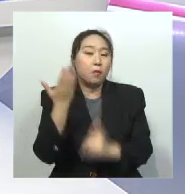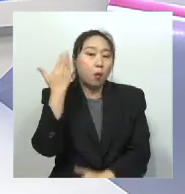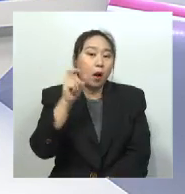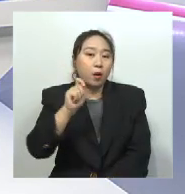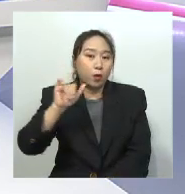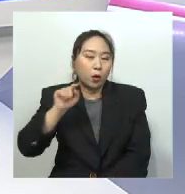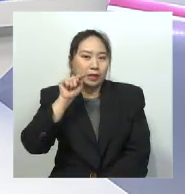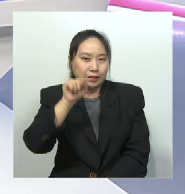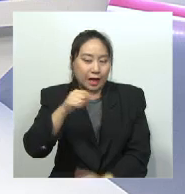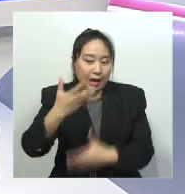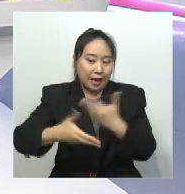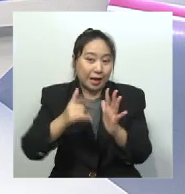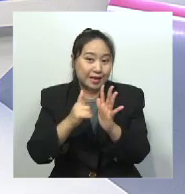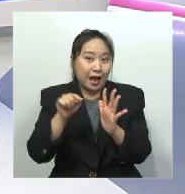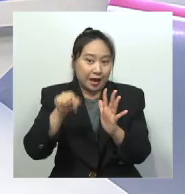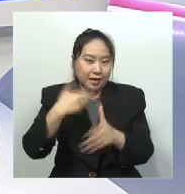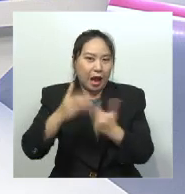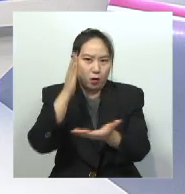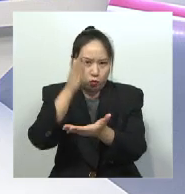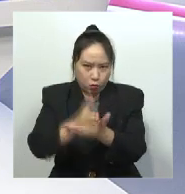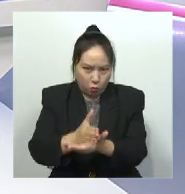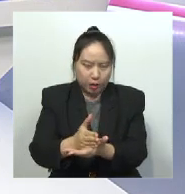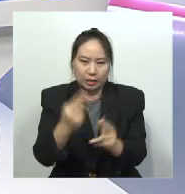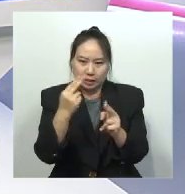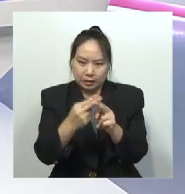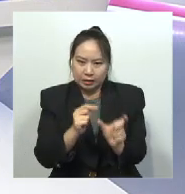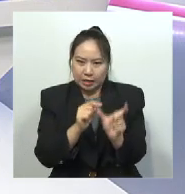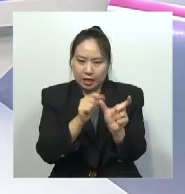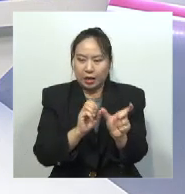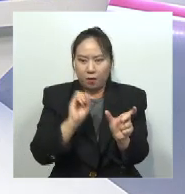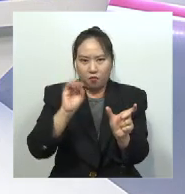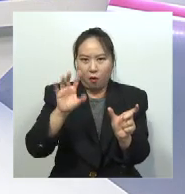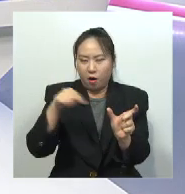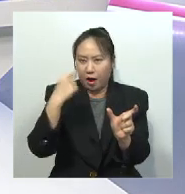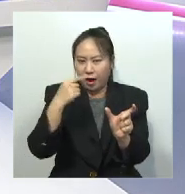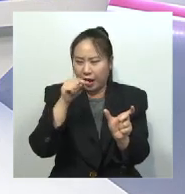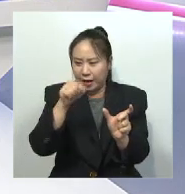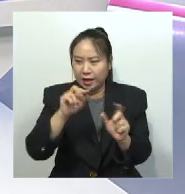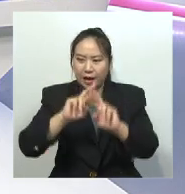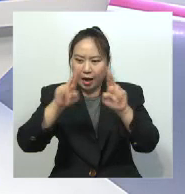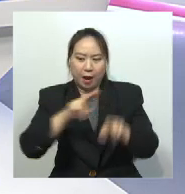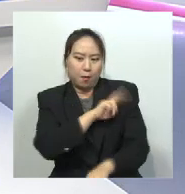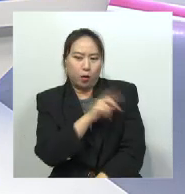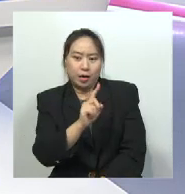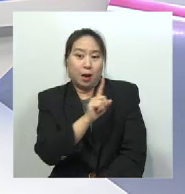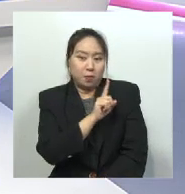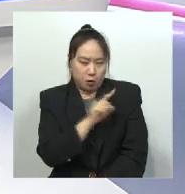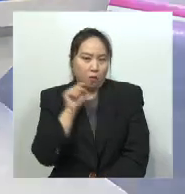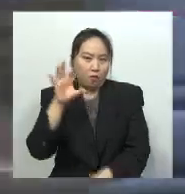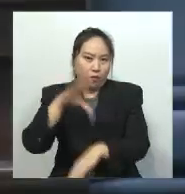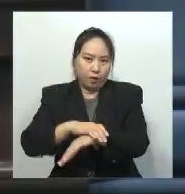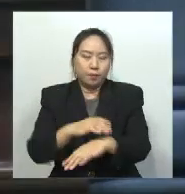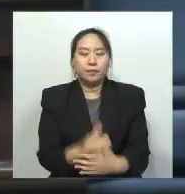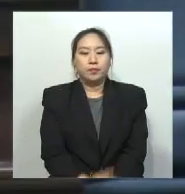ก็มีการสั่งระงับการจำหน่ายยาพร้อมทั้งแจ้งชื่อให้ดำเนินการทางจริยธรรมกับทางคลินิกที่เกี่ยวข้องแล้วค่ะ